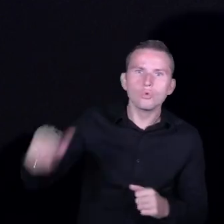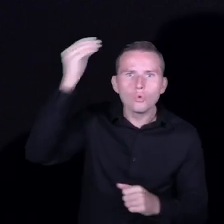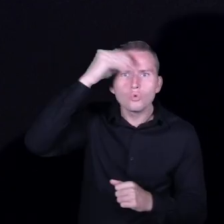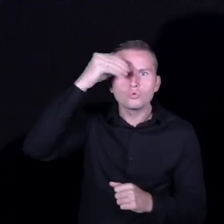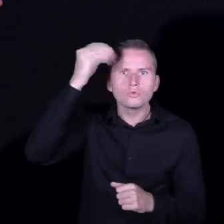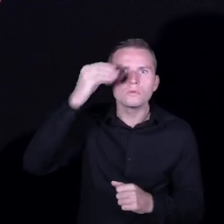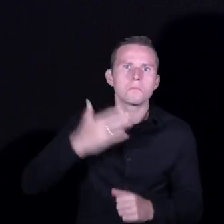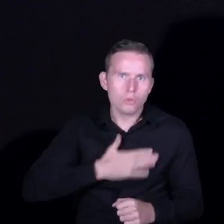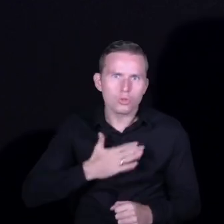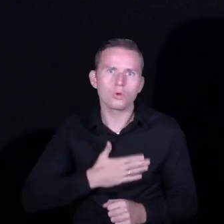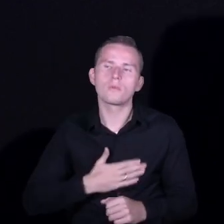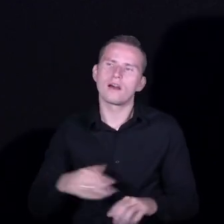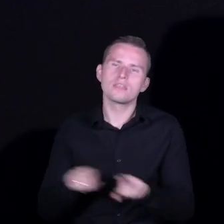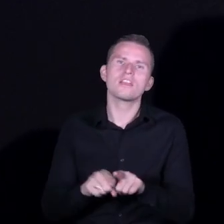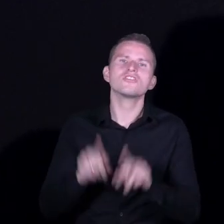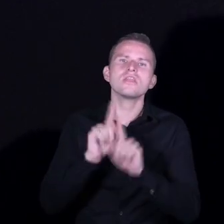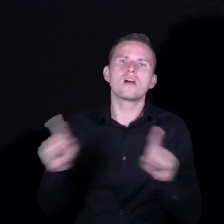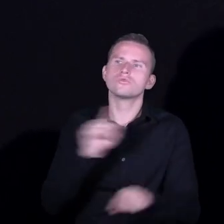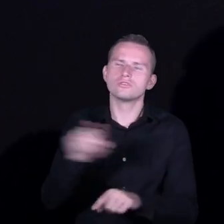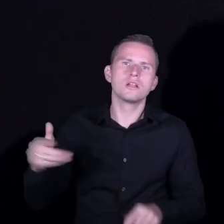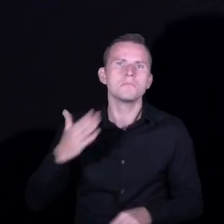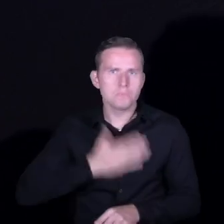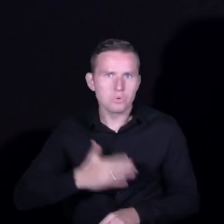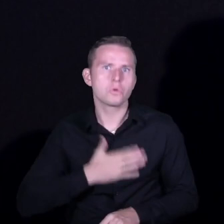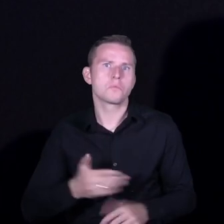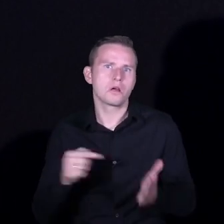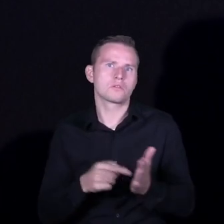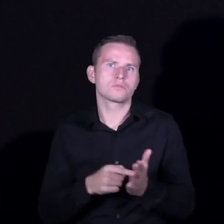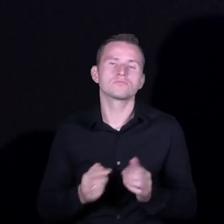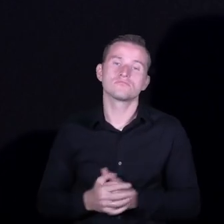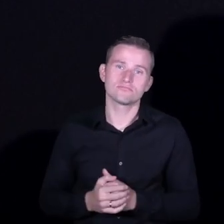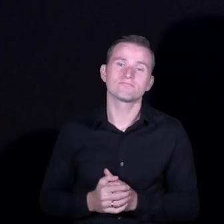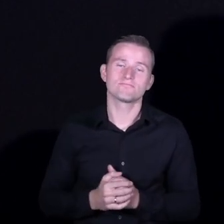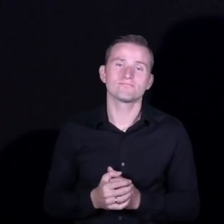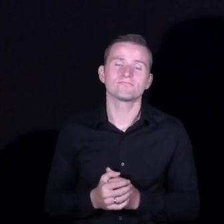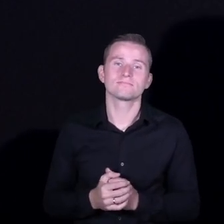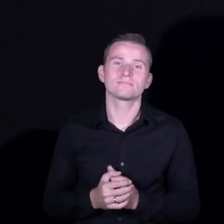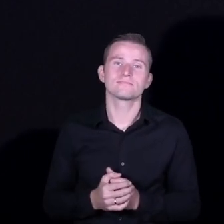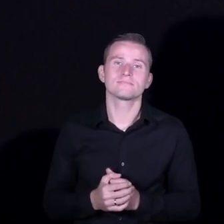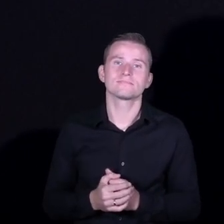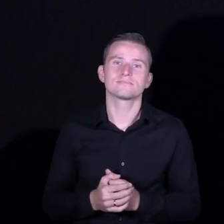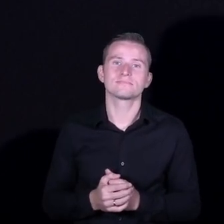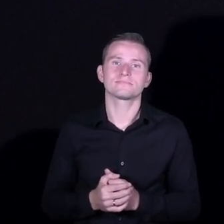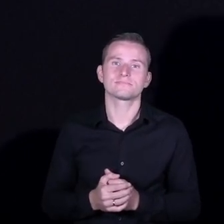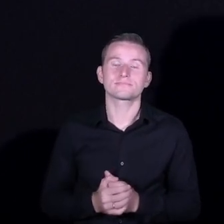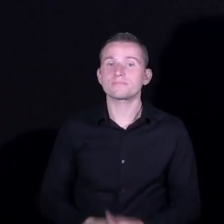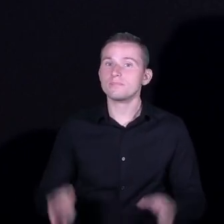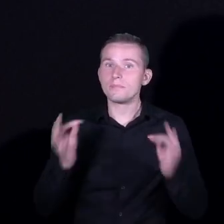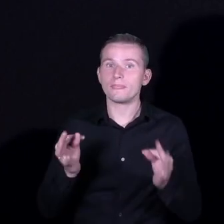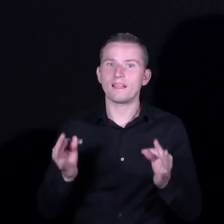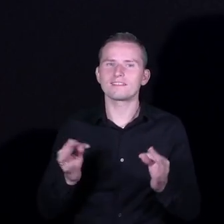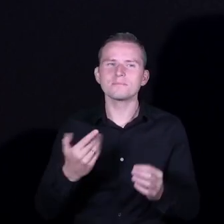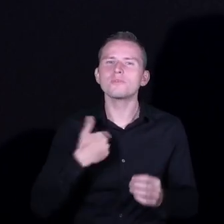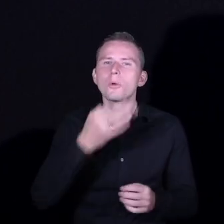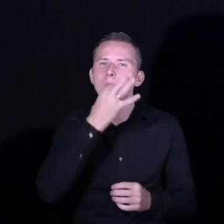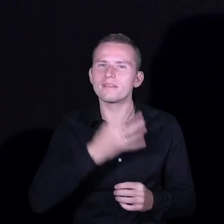Nauczyciele, jak rozumiem, też całkiem pozytywnie do tego się odnoszą. No i teraz, odpowiadając już na pytanie, bo